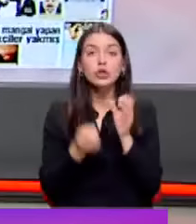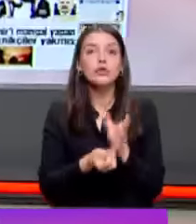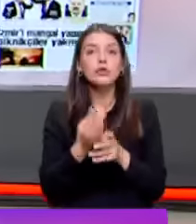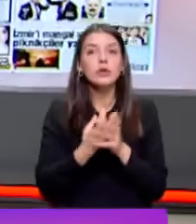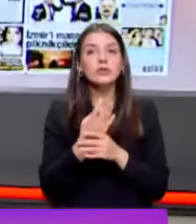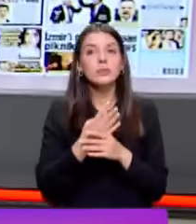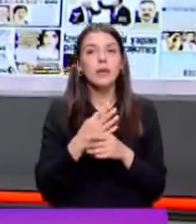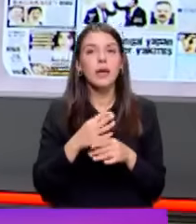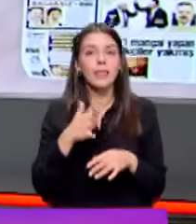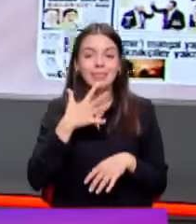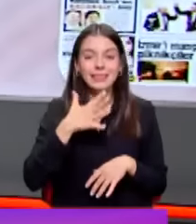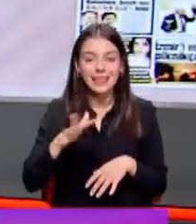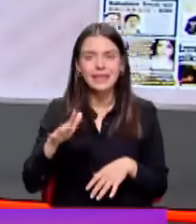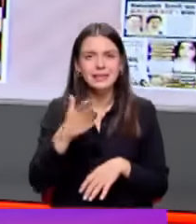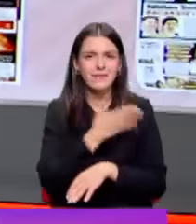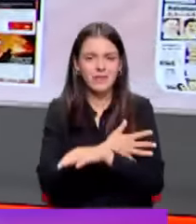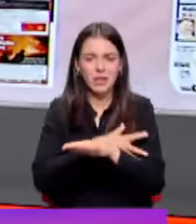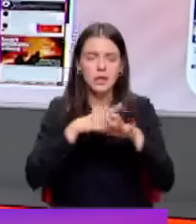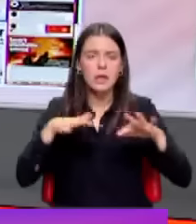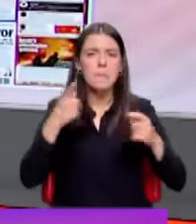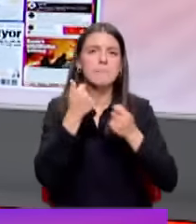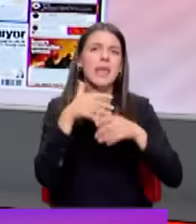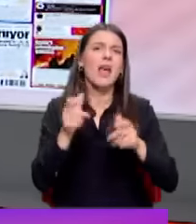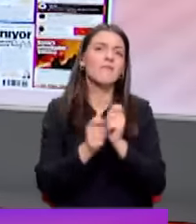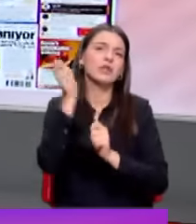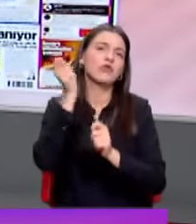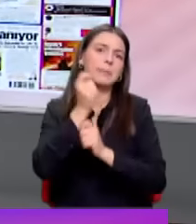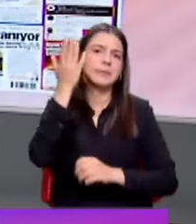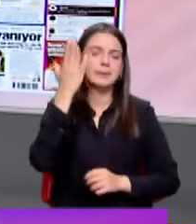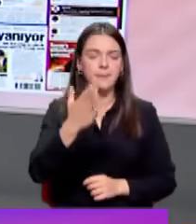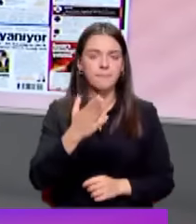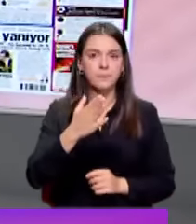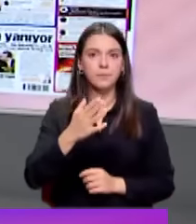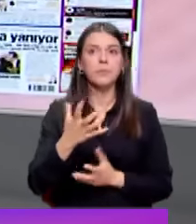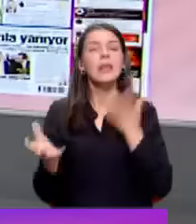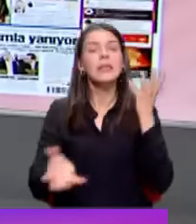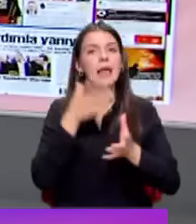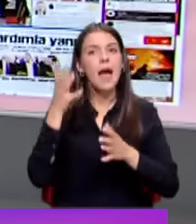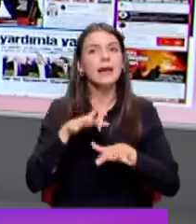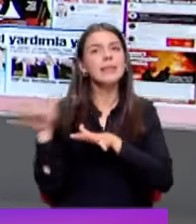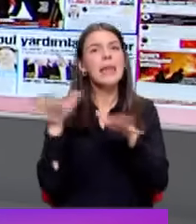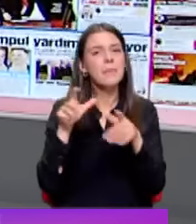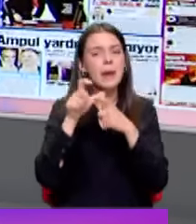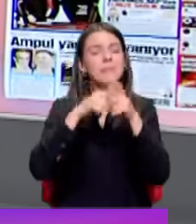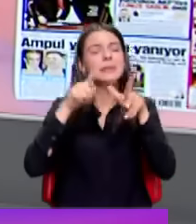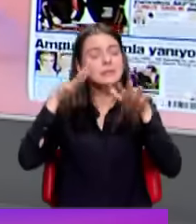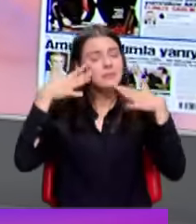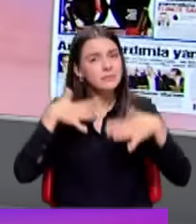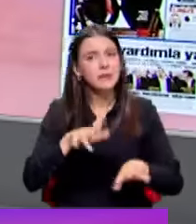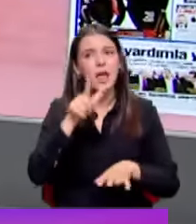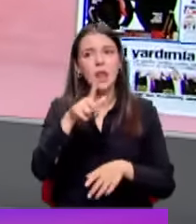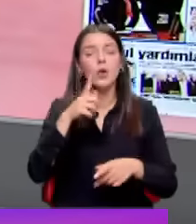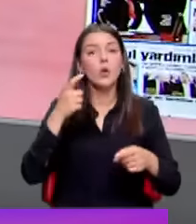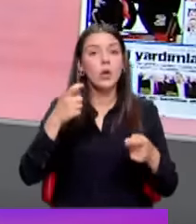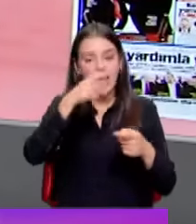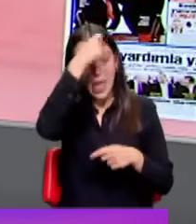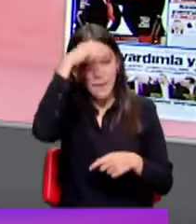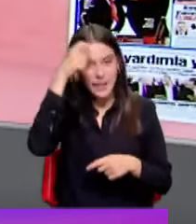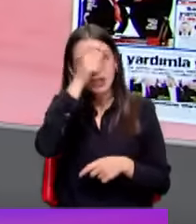plajında bedava şemsiye. Yangına, depreme, sele, patlayan madenlere, üreticinin, işçinin,